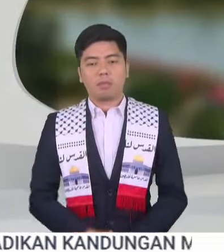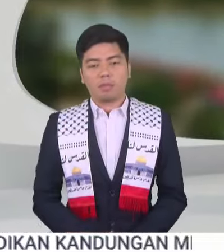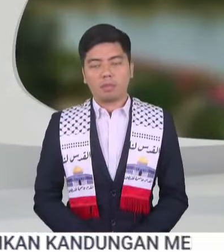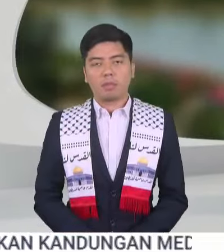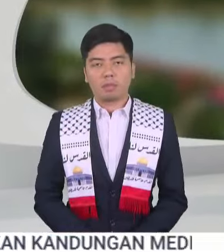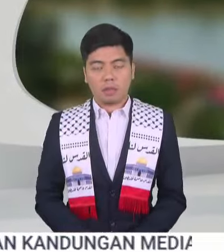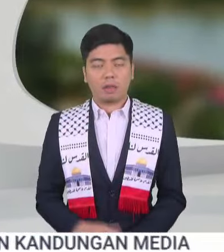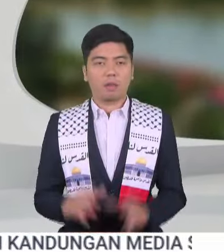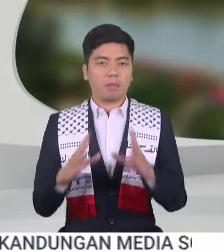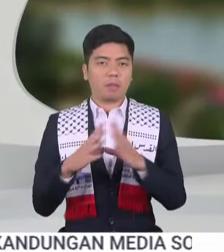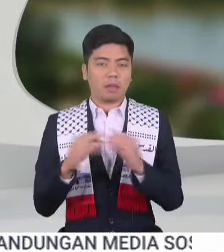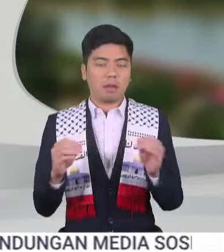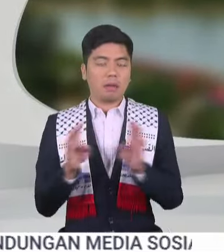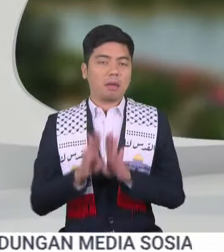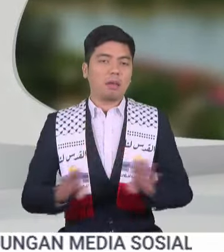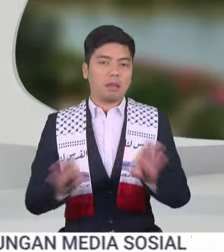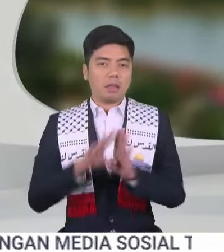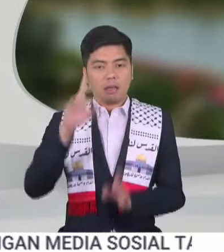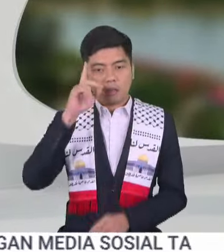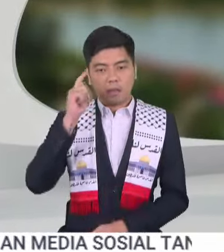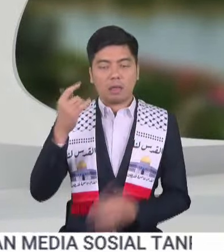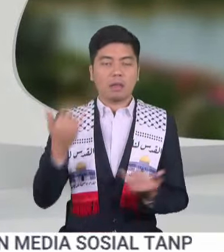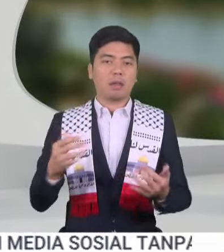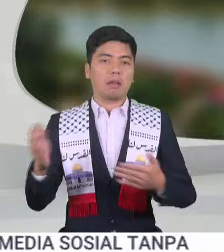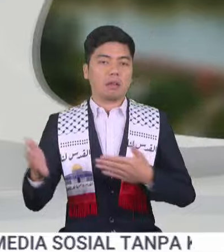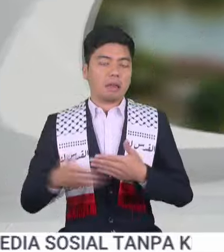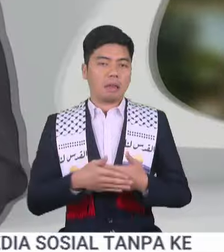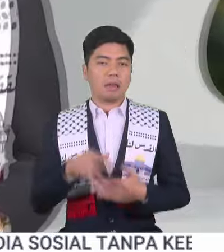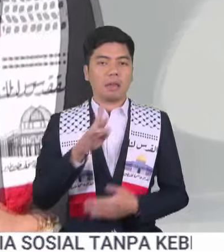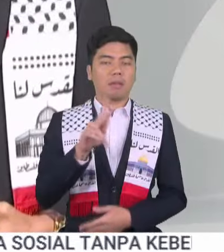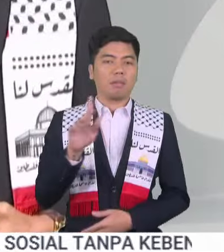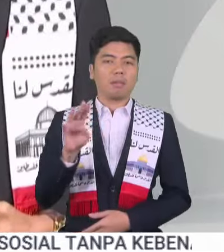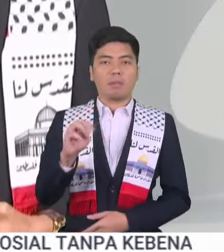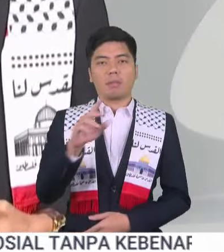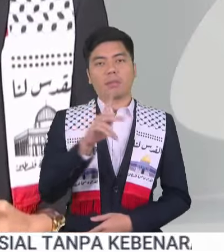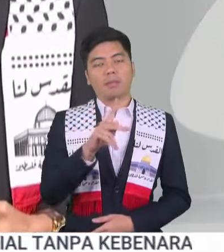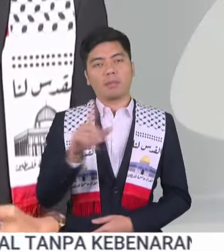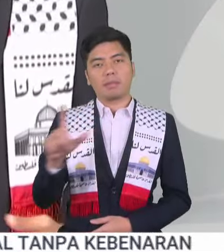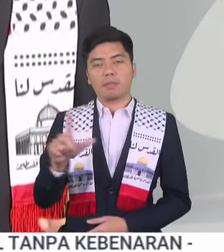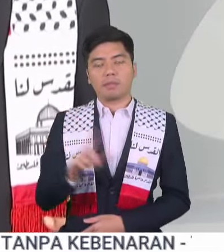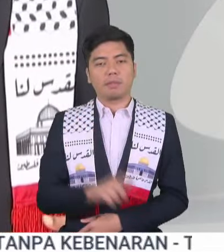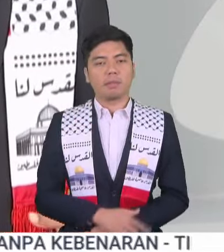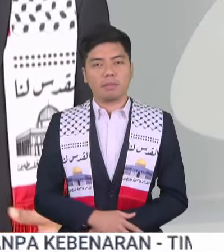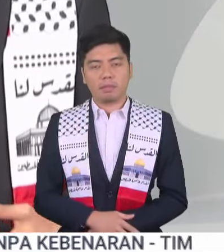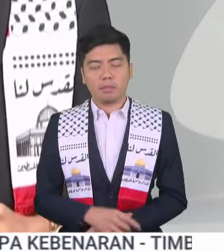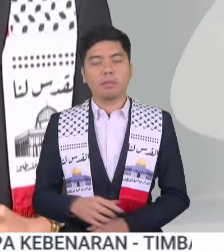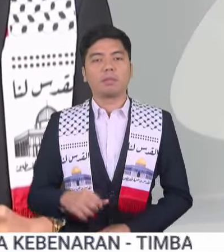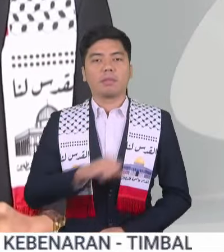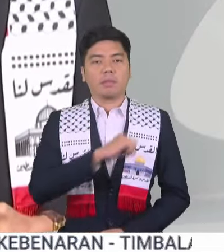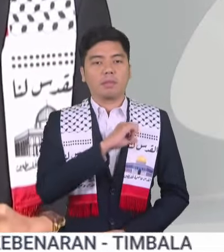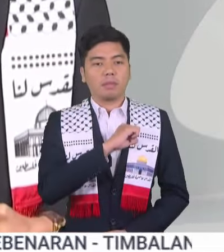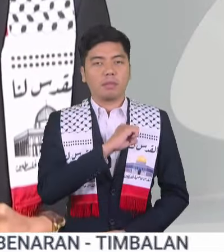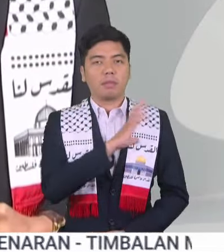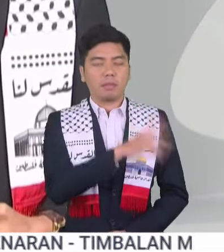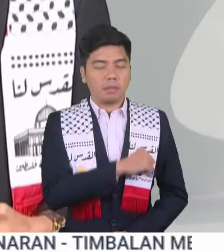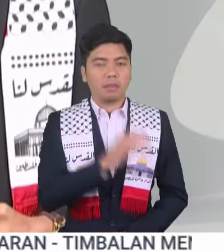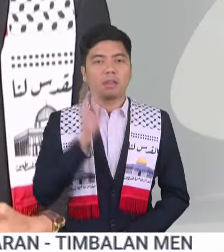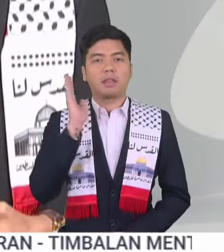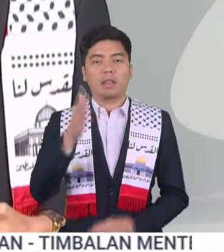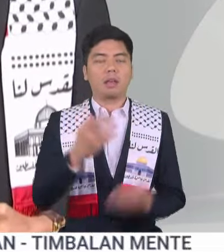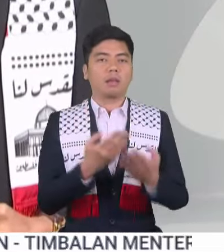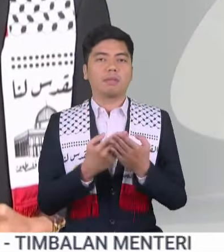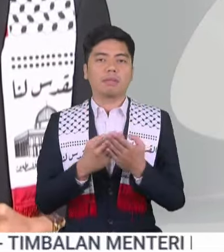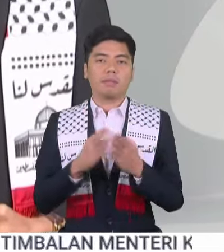Sekian paparan berita dari Terengganu. Kembali kepada rakan setugas di Angkasa Puri Kota Media. Dari sungai hingga ke segara,